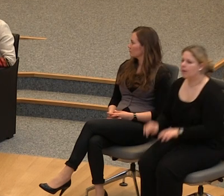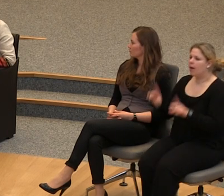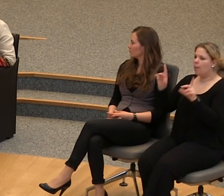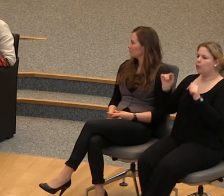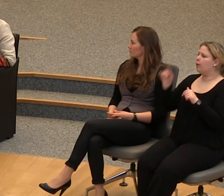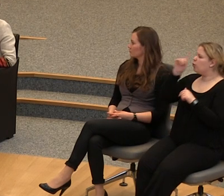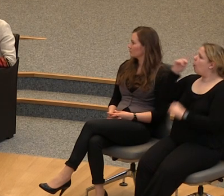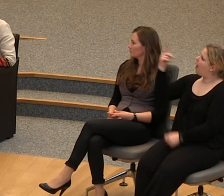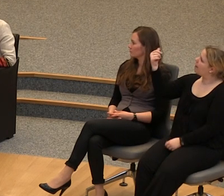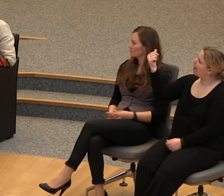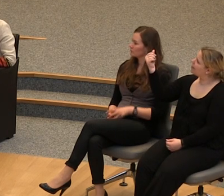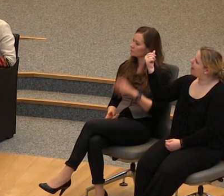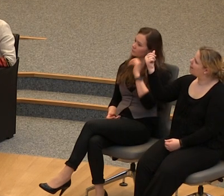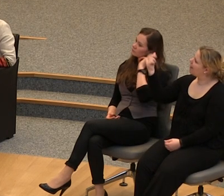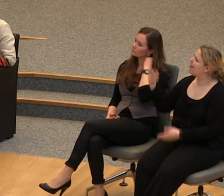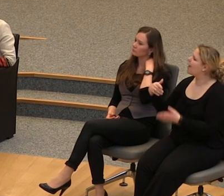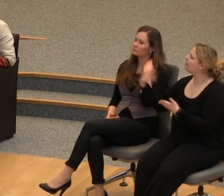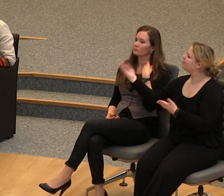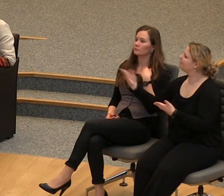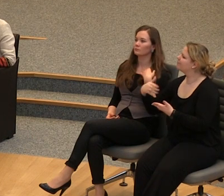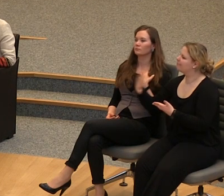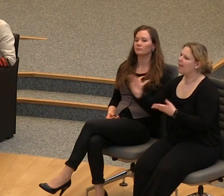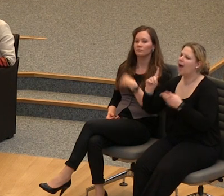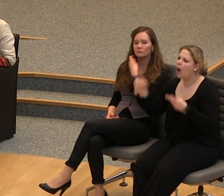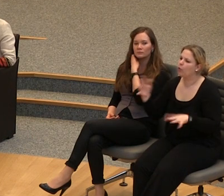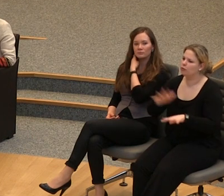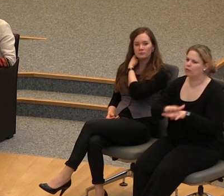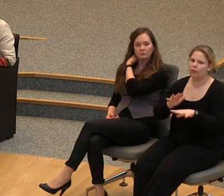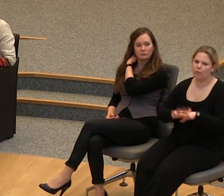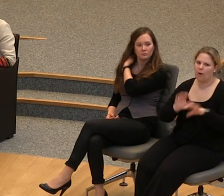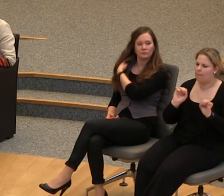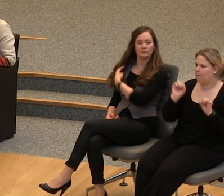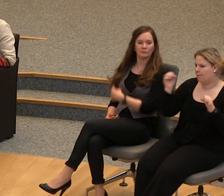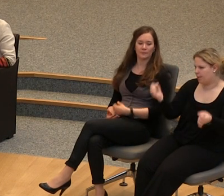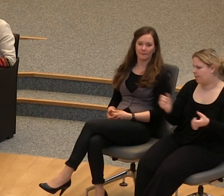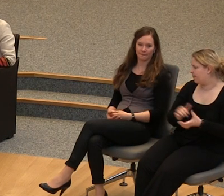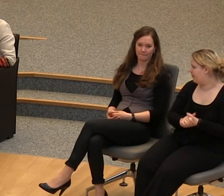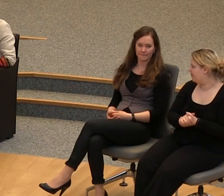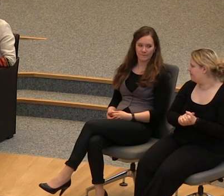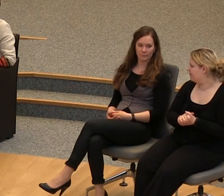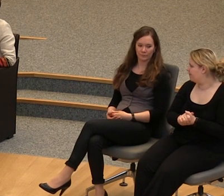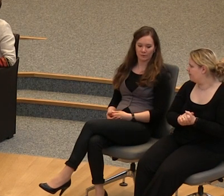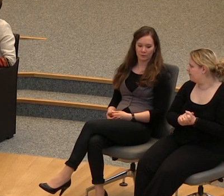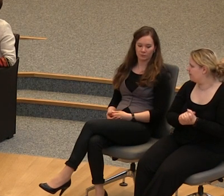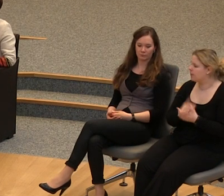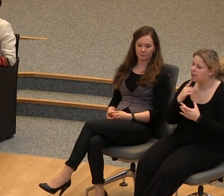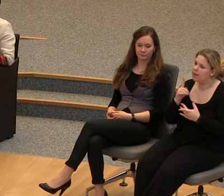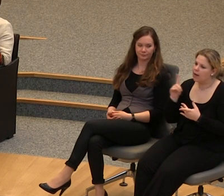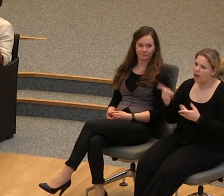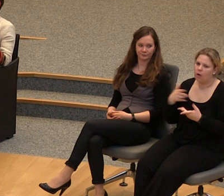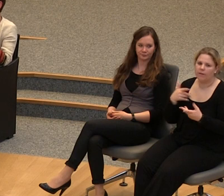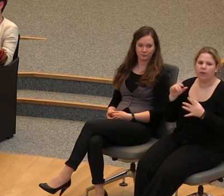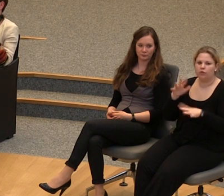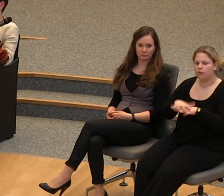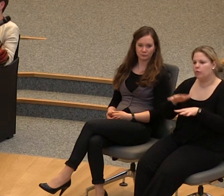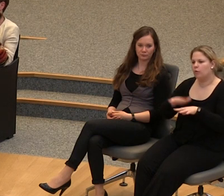übers Land verteilen, sondern auch Strukturen schaffen, die eine, vielleicht auch Vereinheitlichung in der